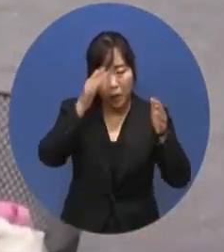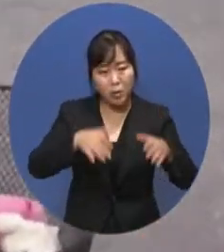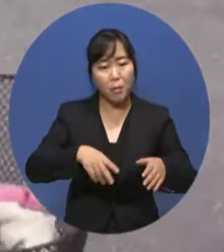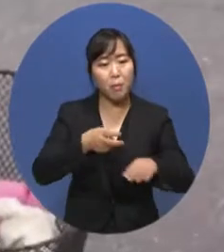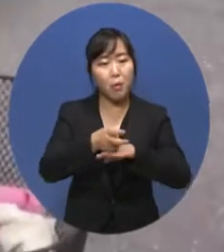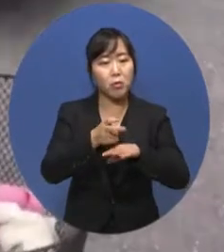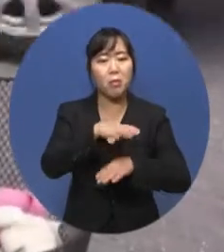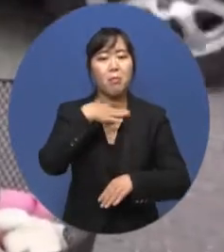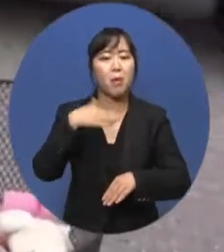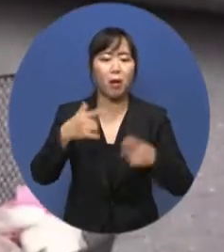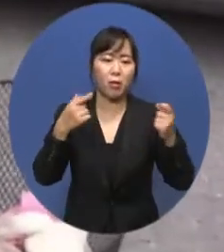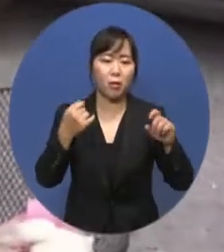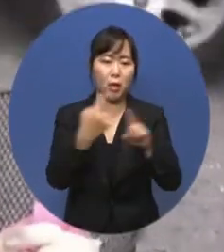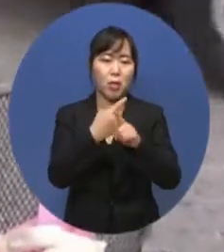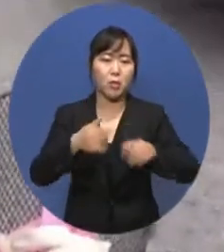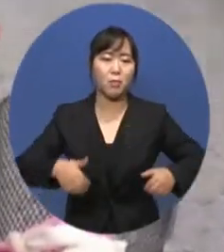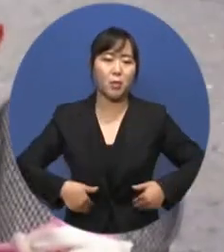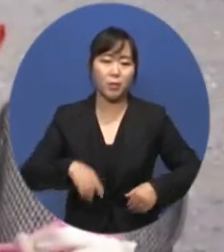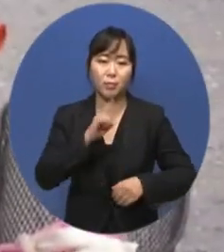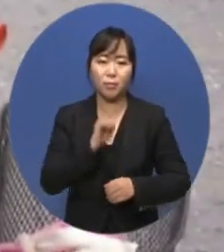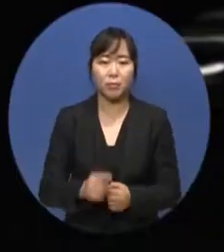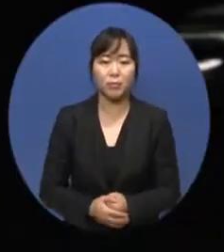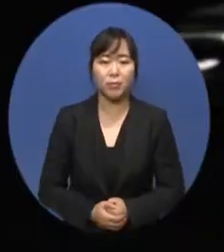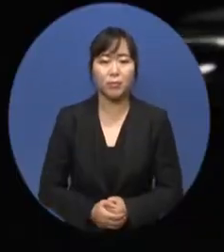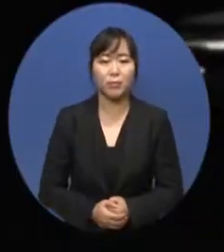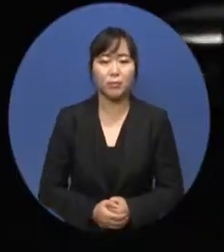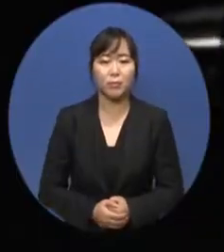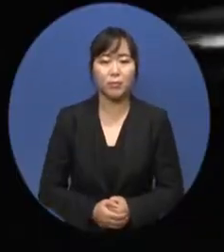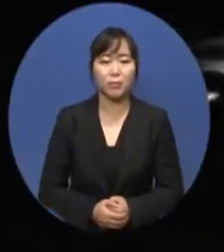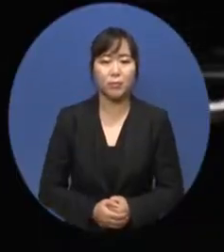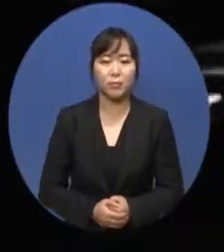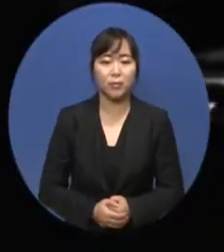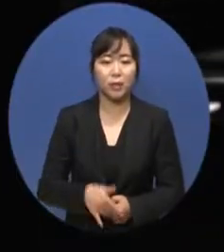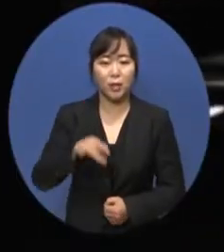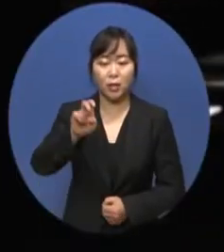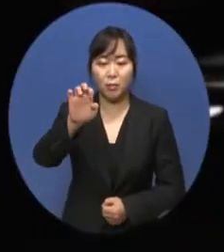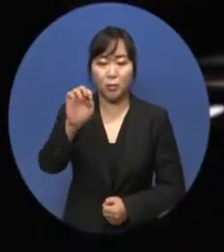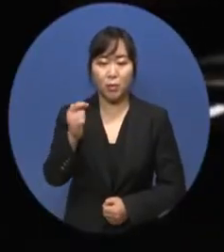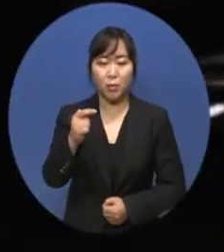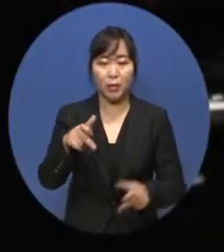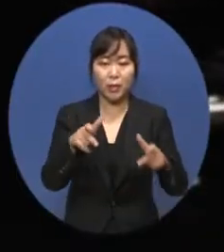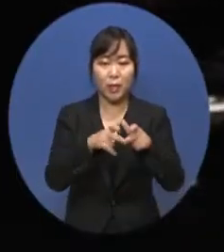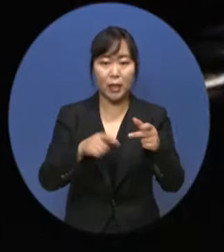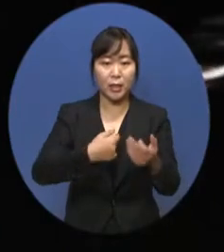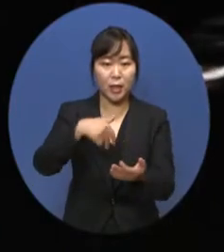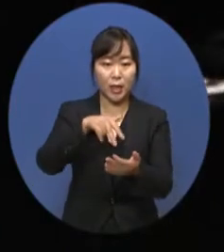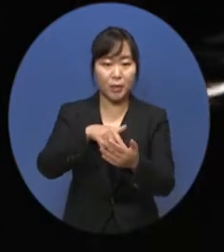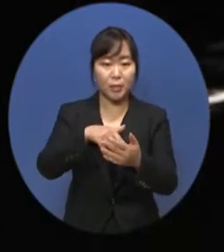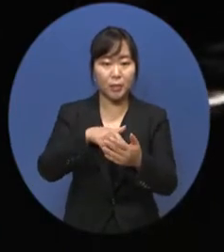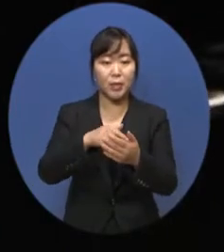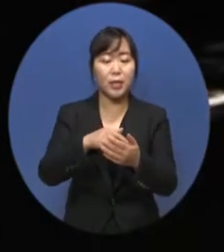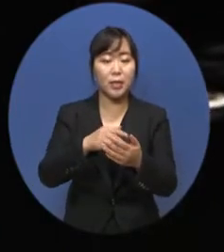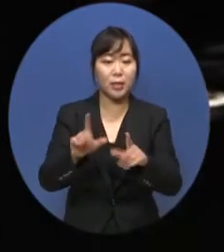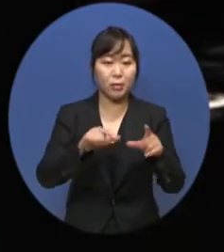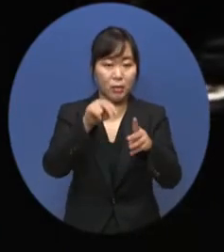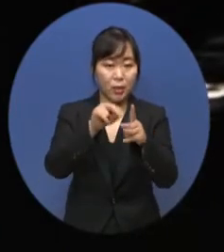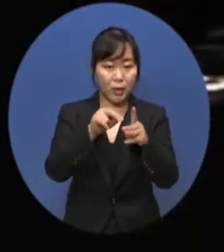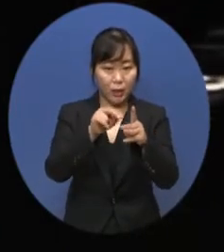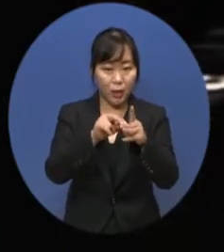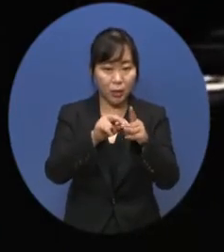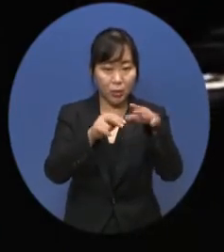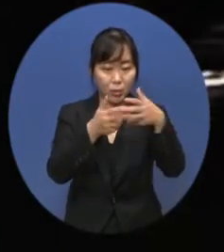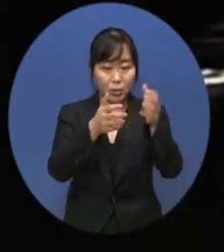적이 없다면서 개선해야 한다고 주장했습니다. 김포 장애인 자립생활센터 김진수 소장은